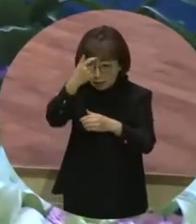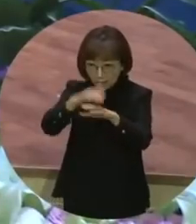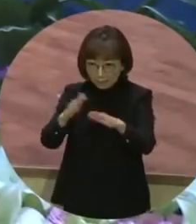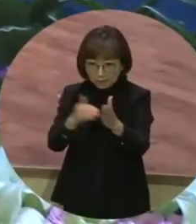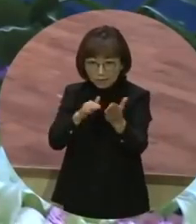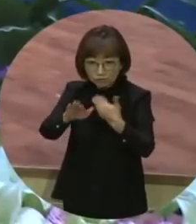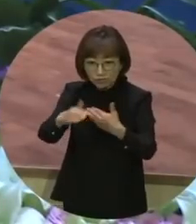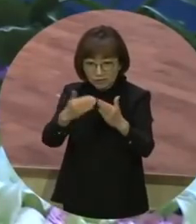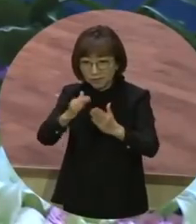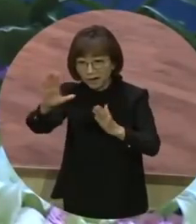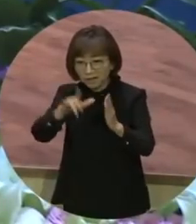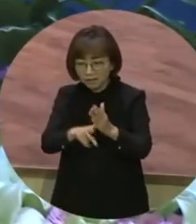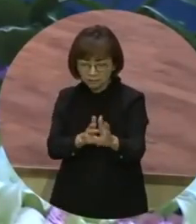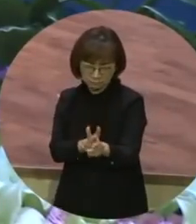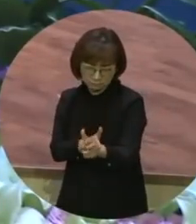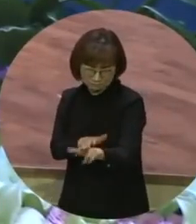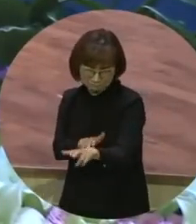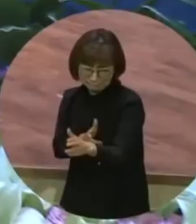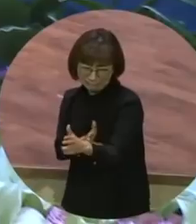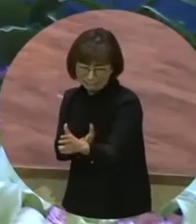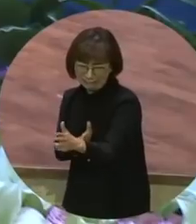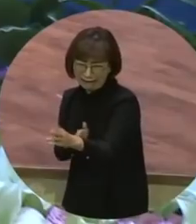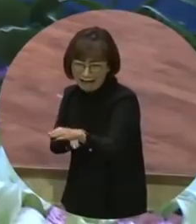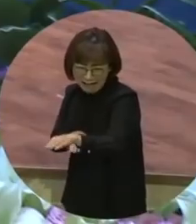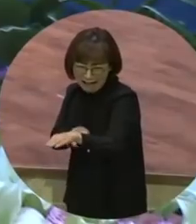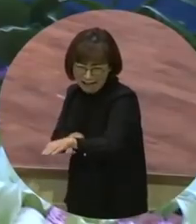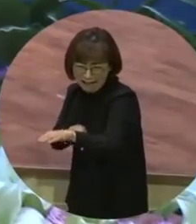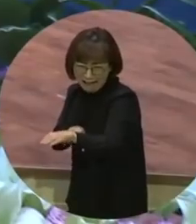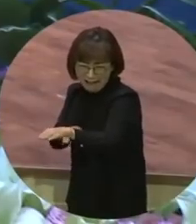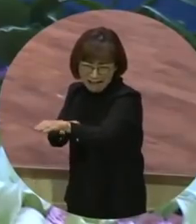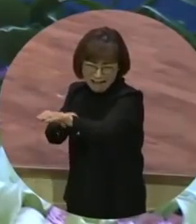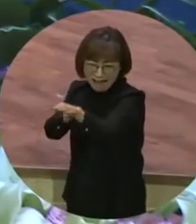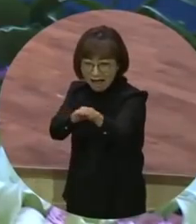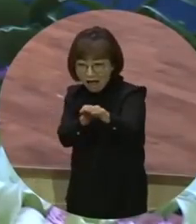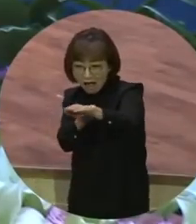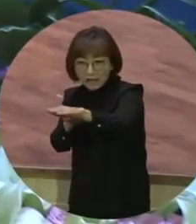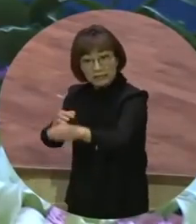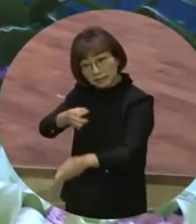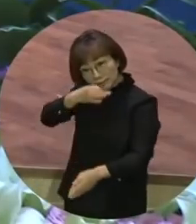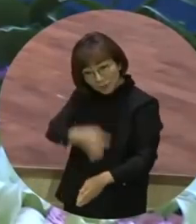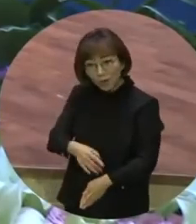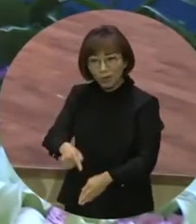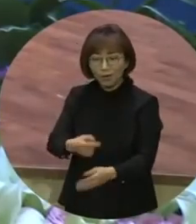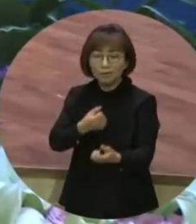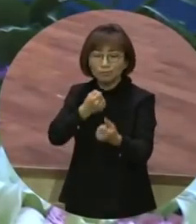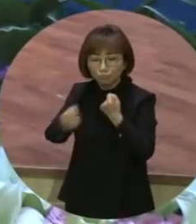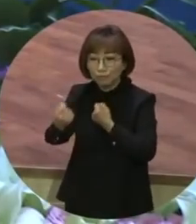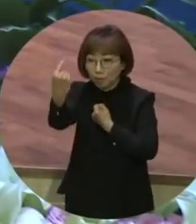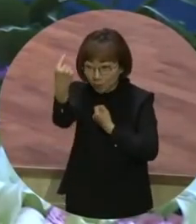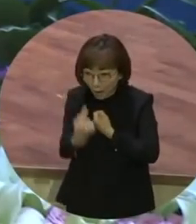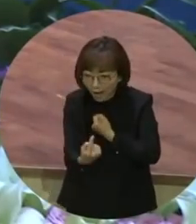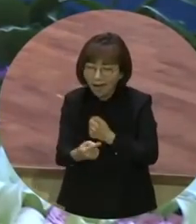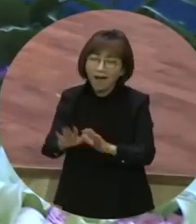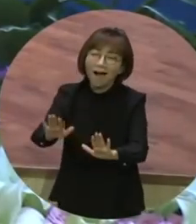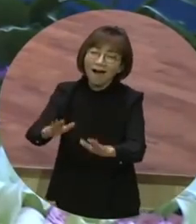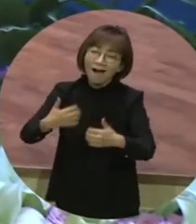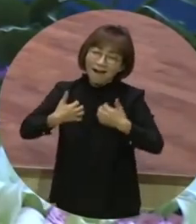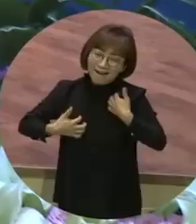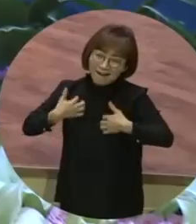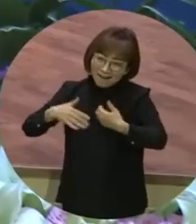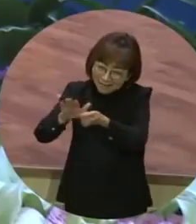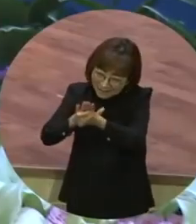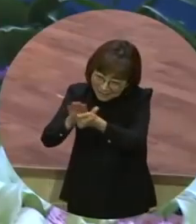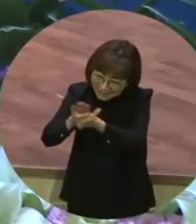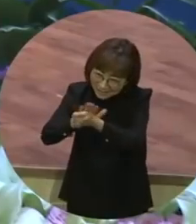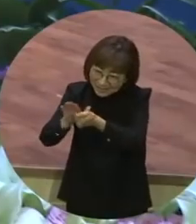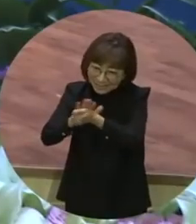분들이. 아멘. 그래서 여러분, 주님의 심장으로 그것이 멀어 보이면 단의 목의 심장으로,